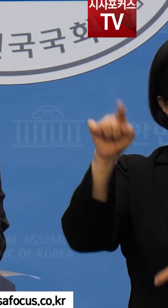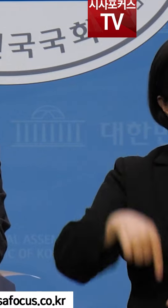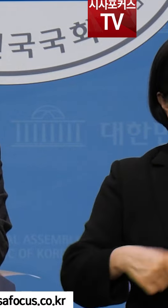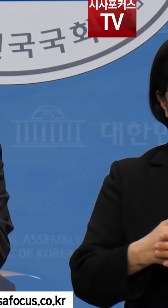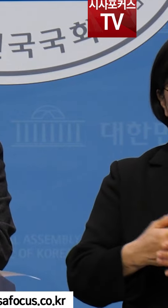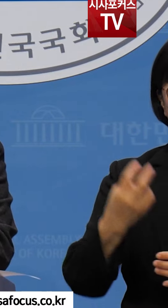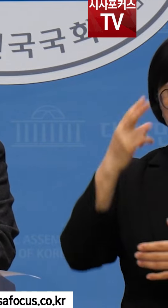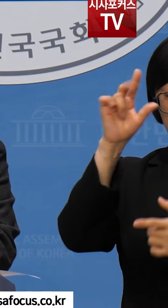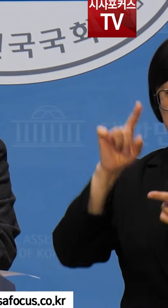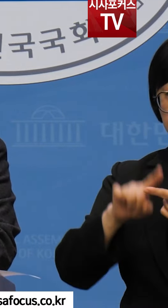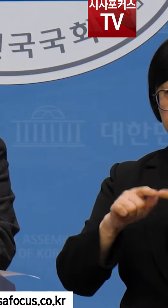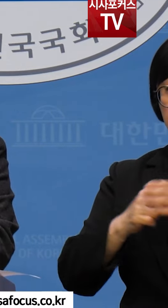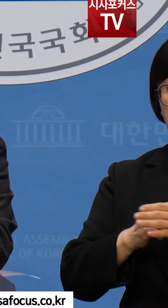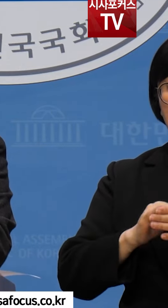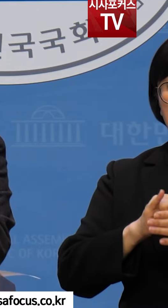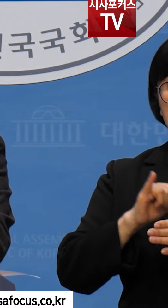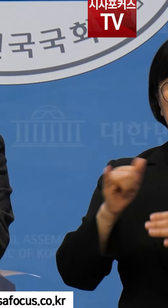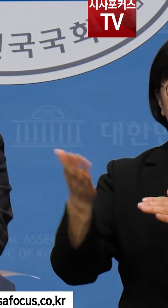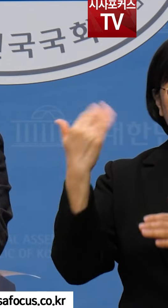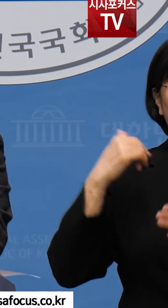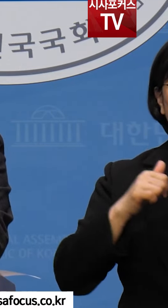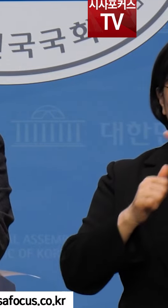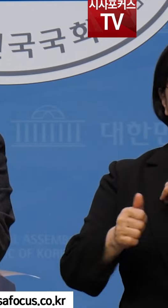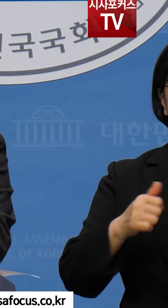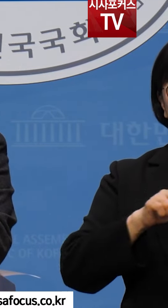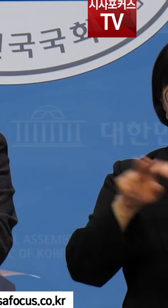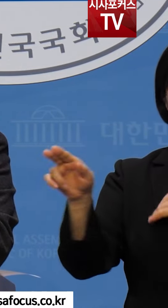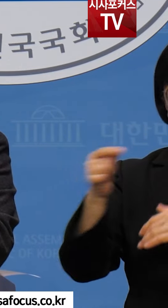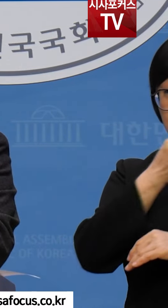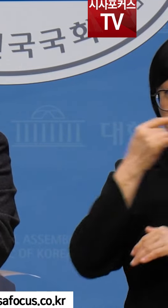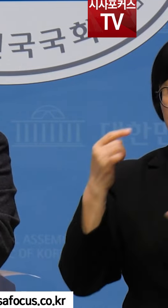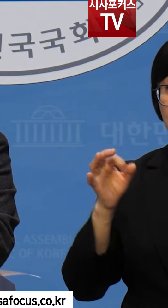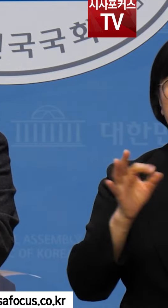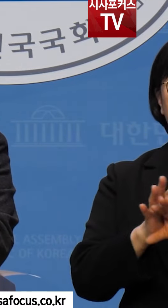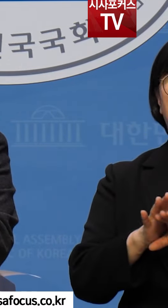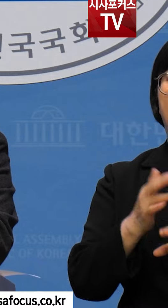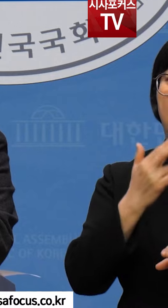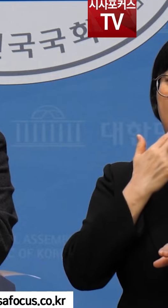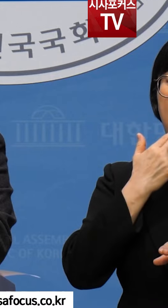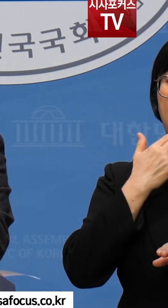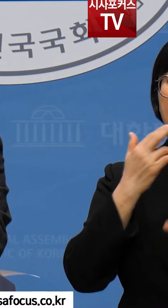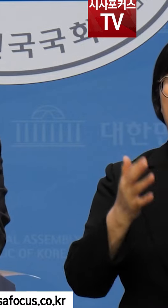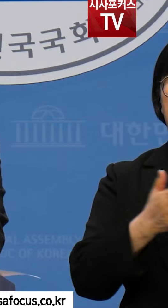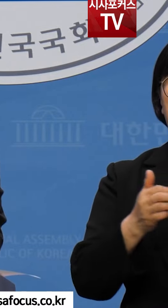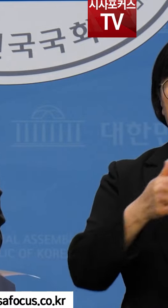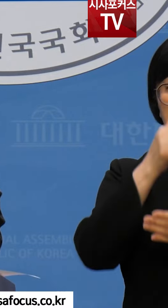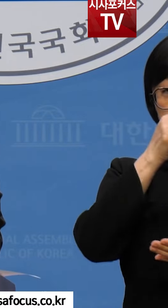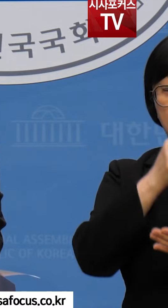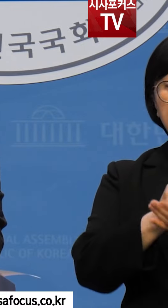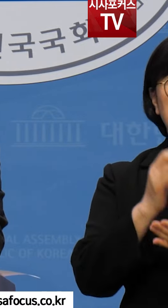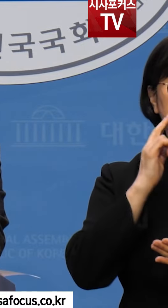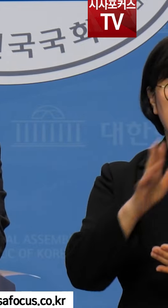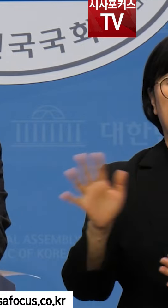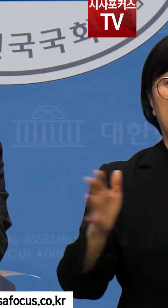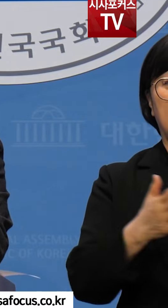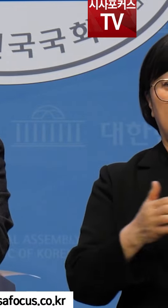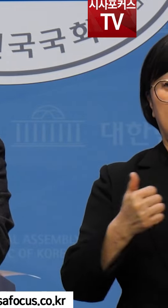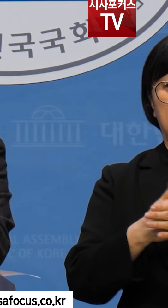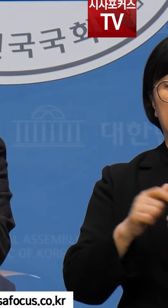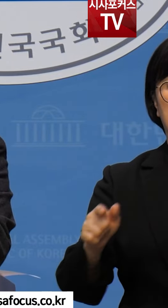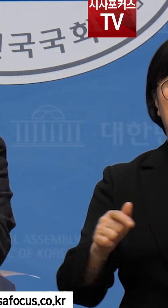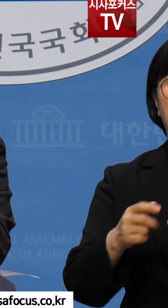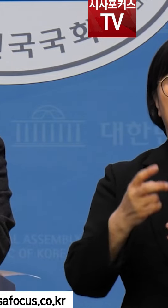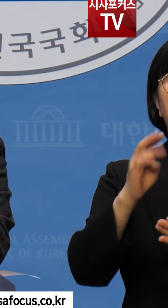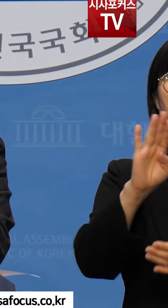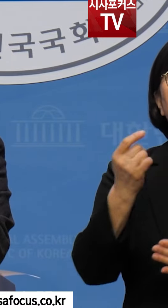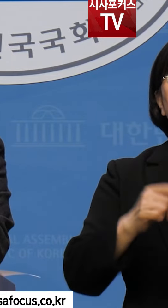검찰에 자발적으로 계속 출두까지 한 송영길 전 대표가 도주하거나 증거를 인멸할 우려도 전혀 없고 중범죄도 아닌 이상 우리 형사소법 규정한